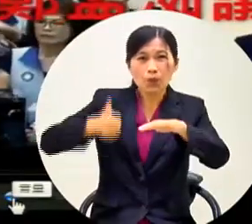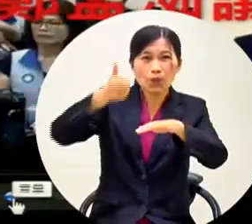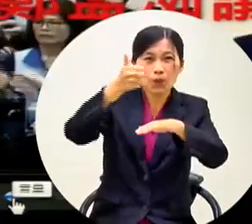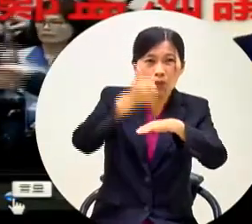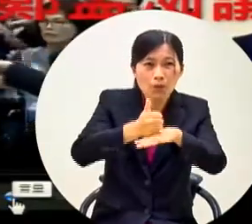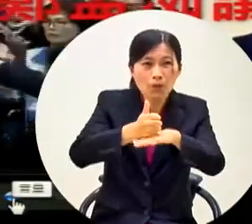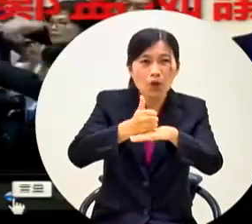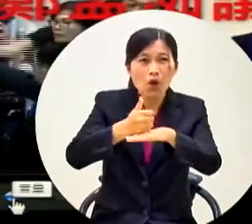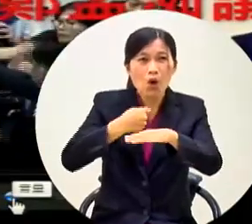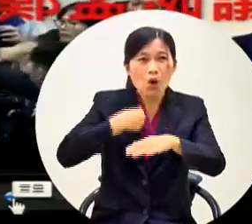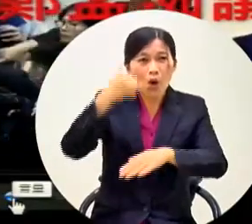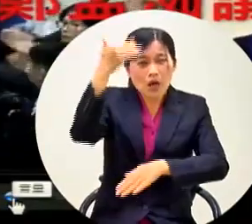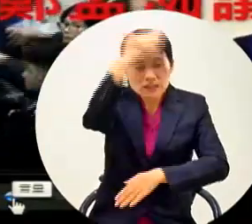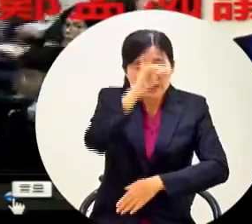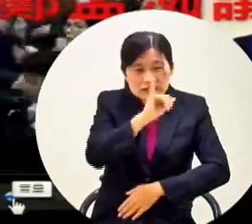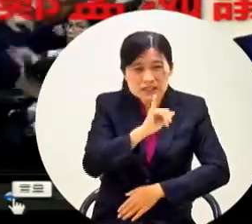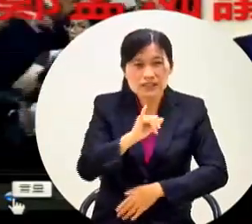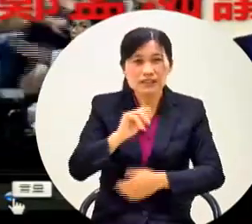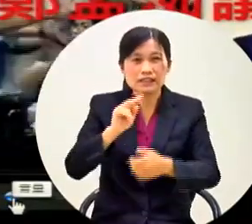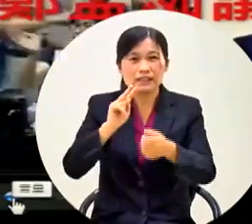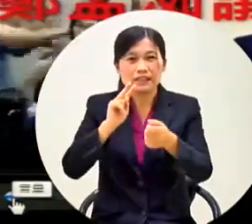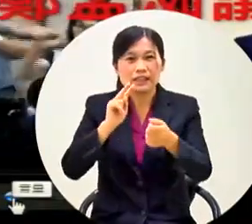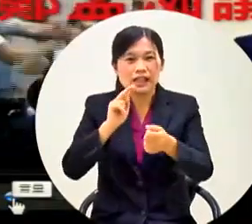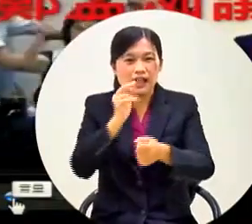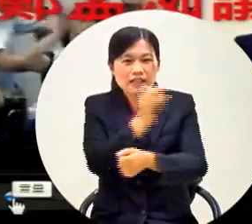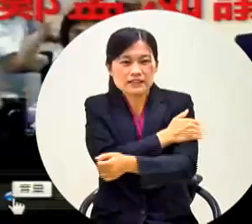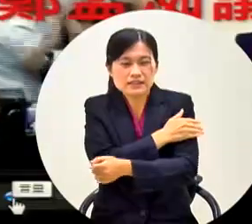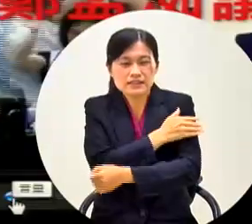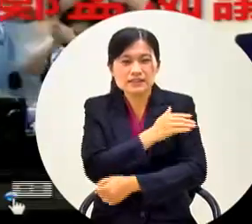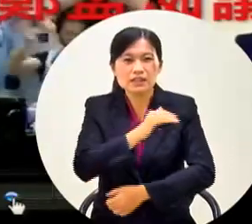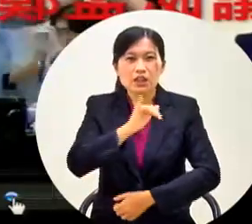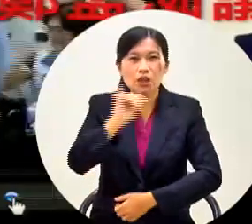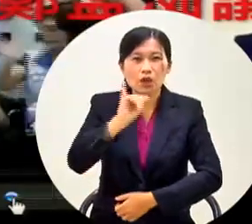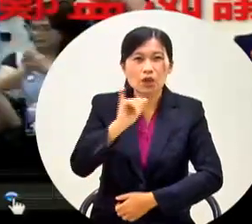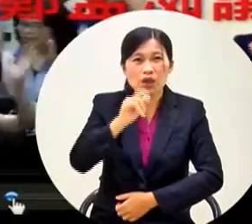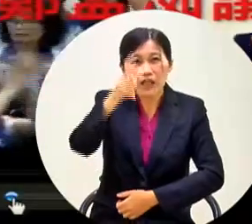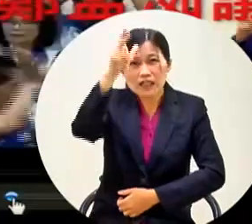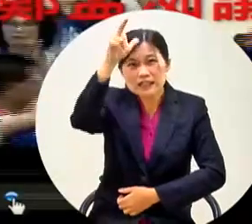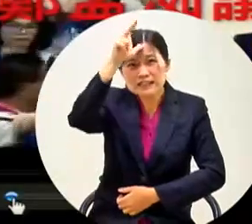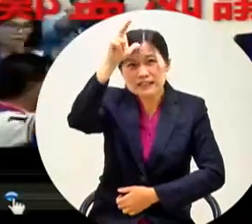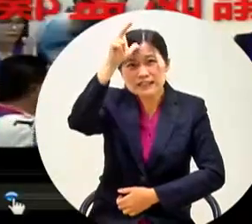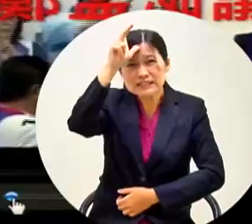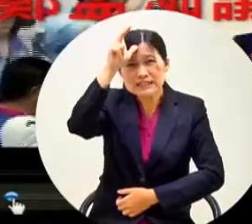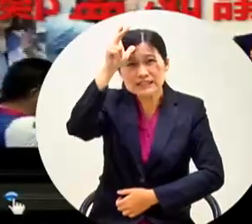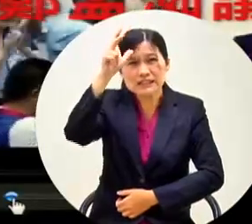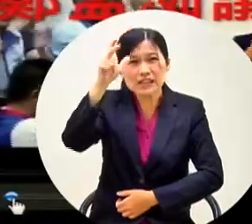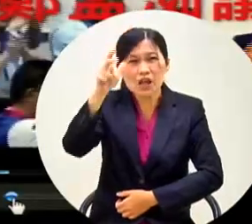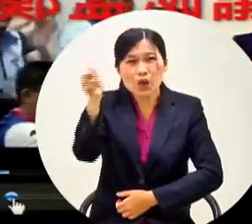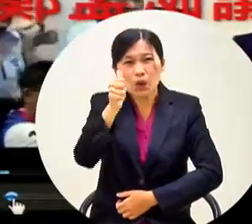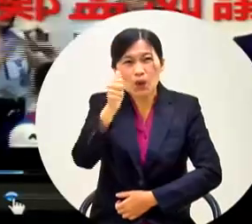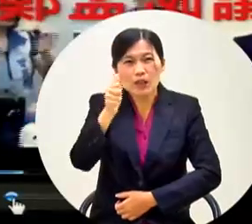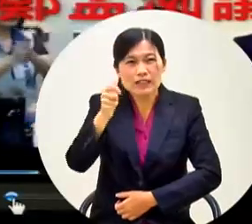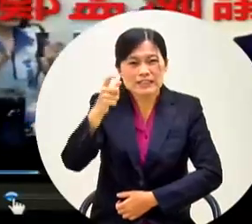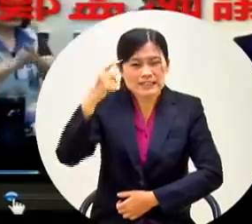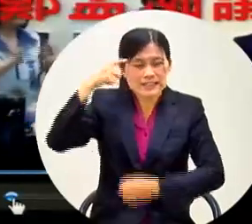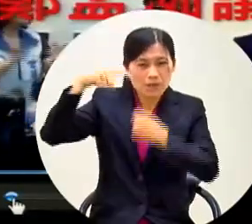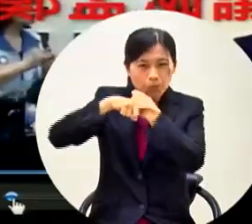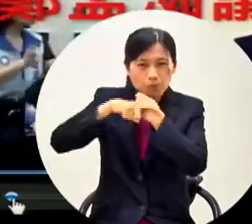始被我们的警察同仁想办法要把我们拖走，抓住我们的腰